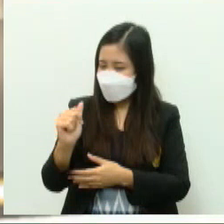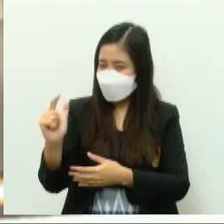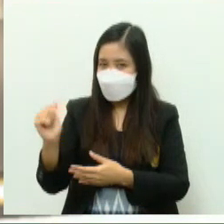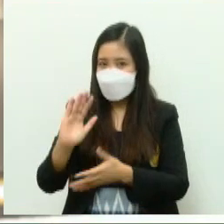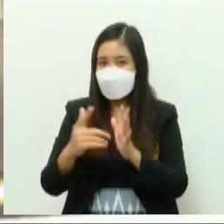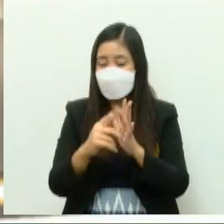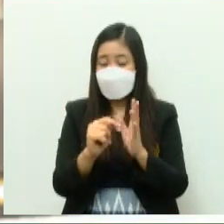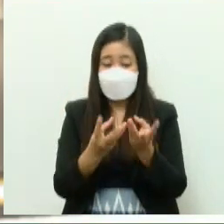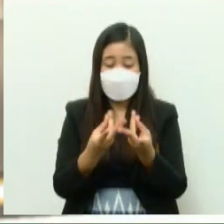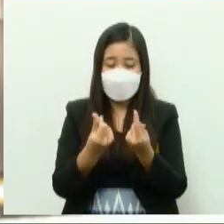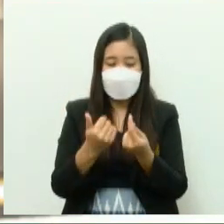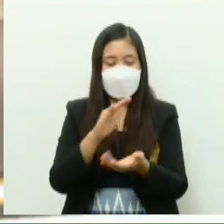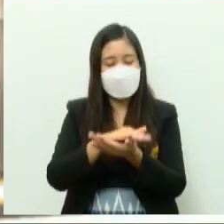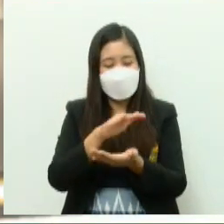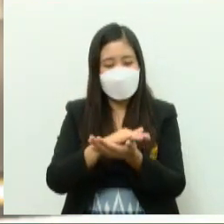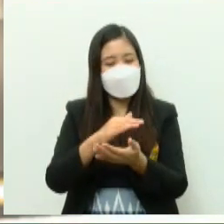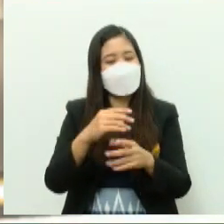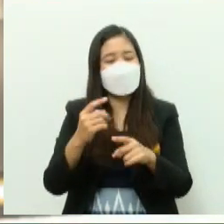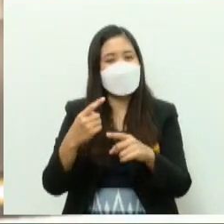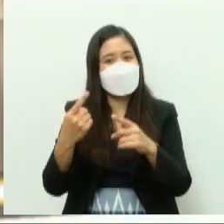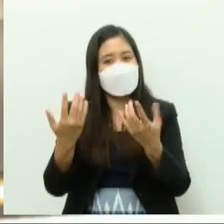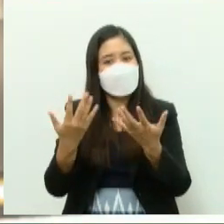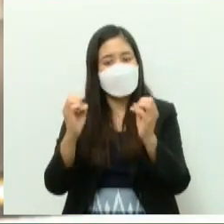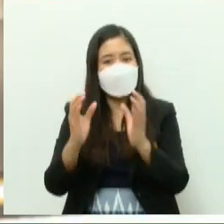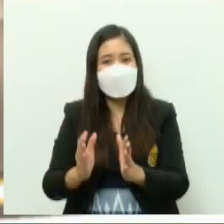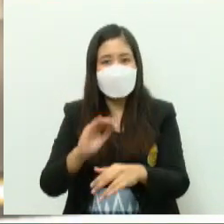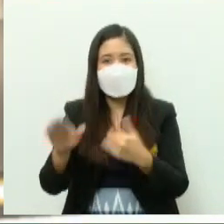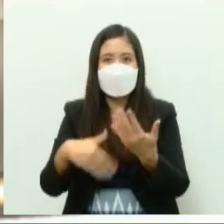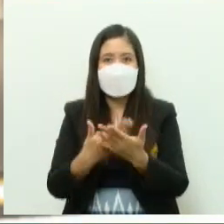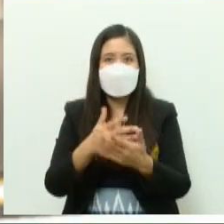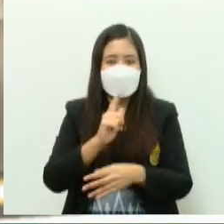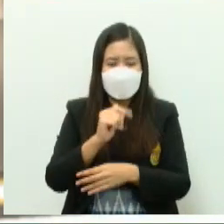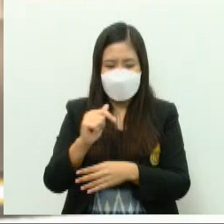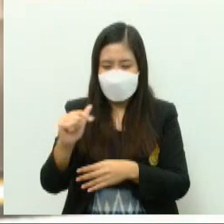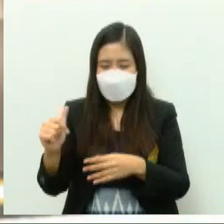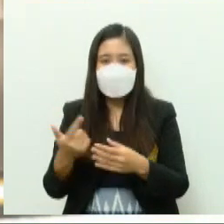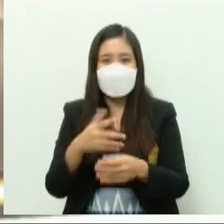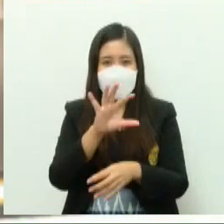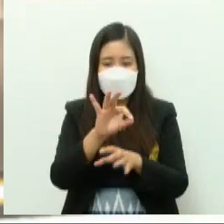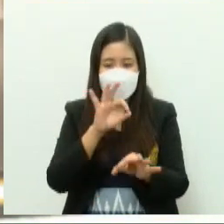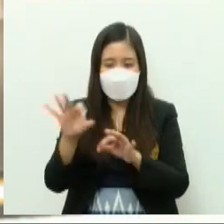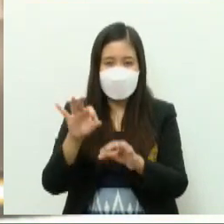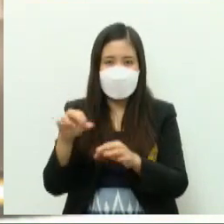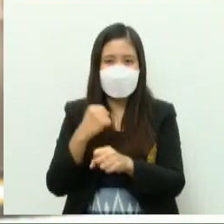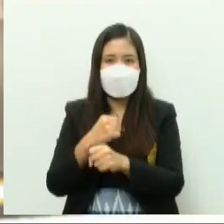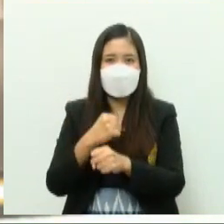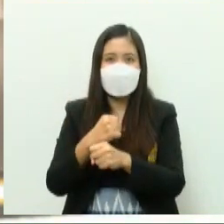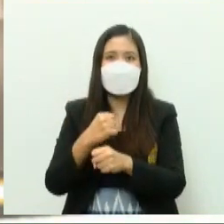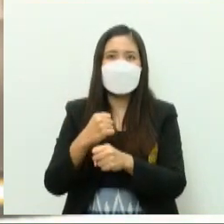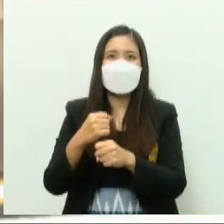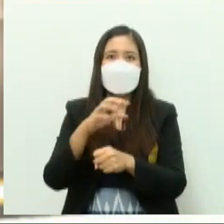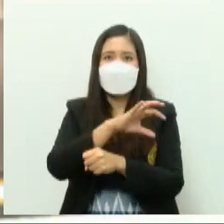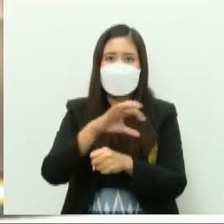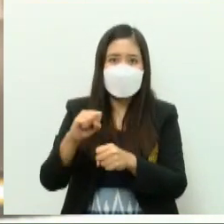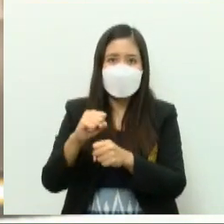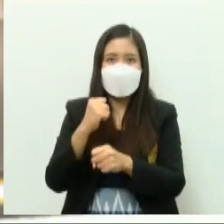ก็ดีทางผู้บริหารสถานศึกษาตลอดจนผู้เกี่ยวข้องในเรื่องการดำเนินการในเรื่องนี้นะครับได้ดำเนินการไปสำหรับ